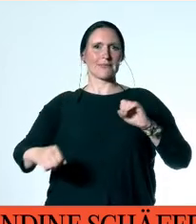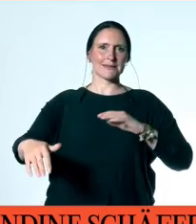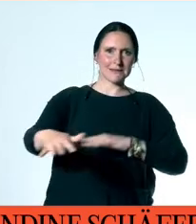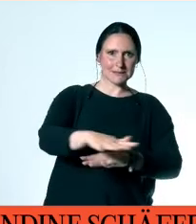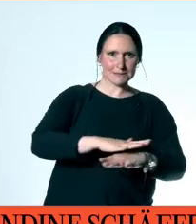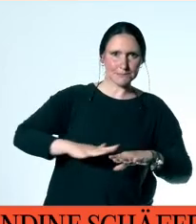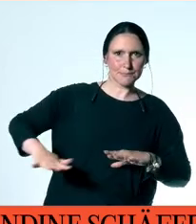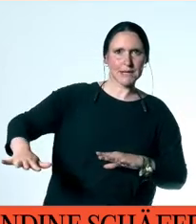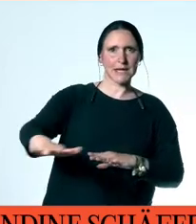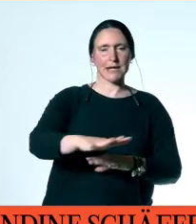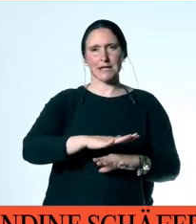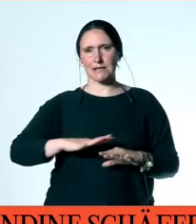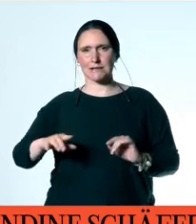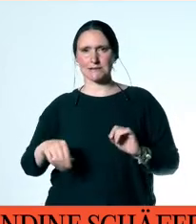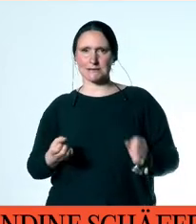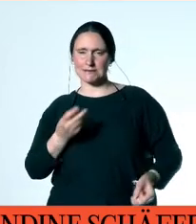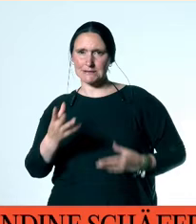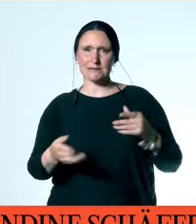Aspekte.